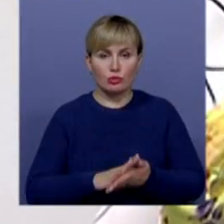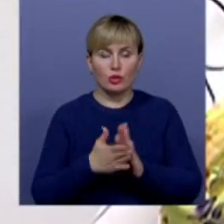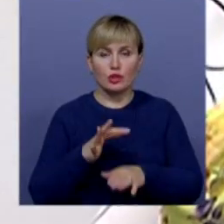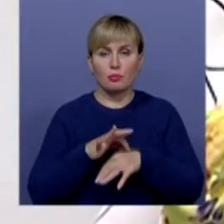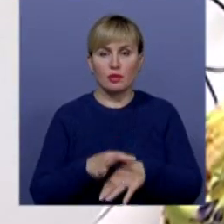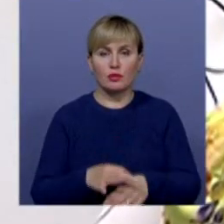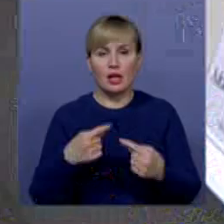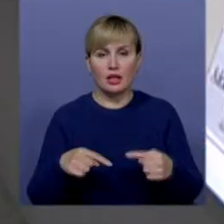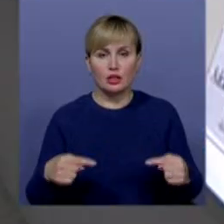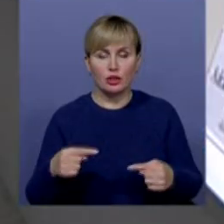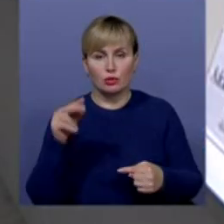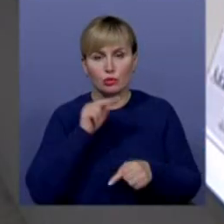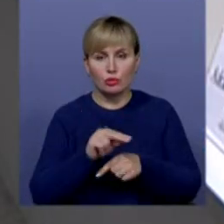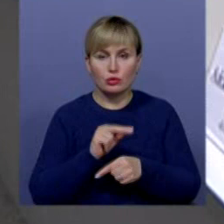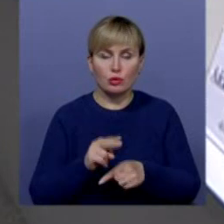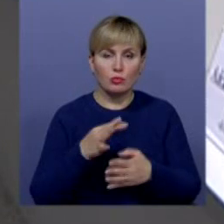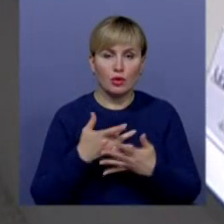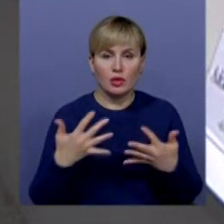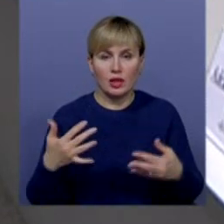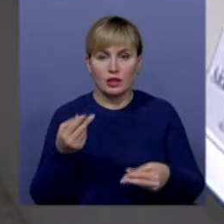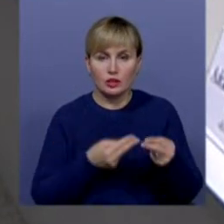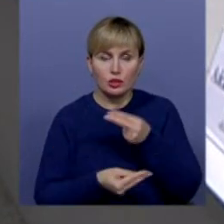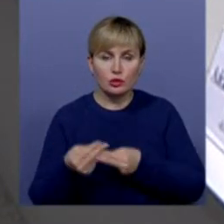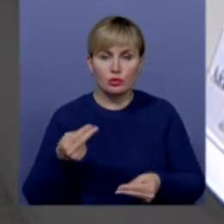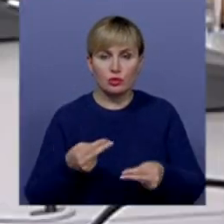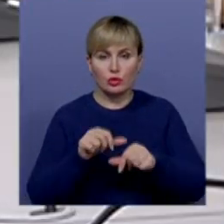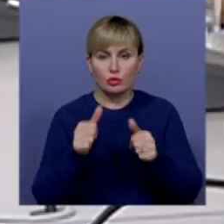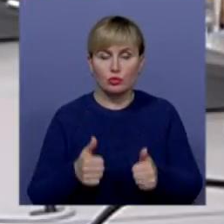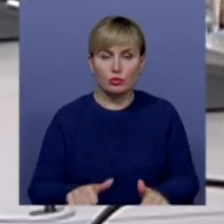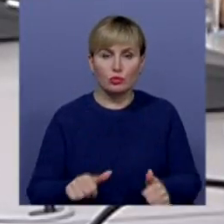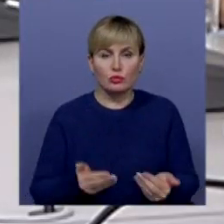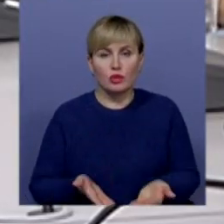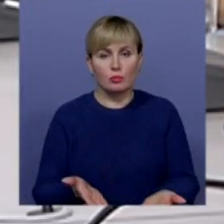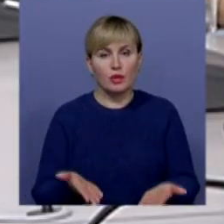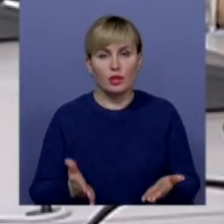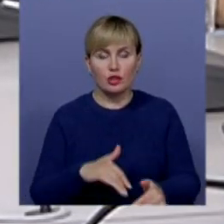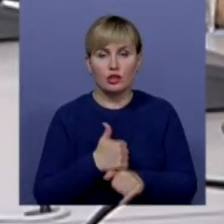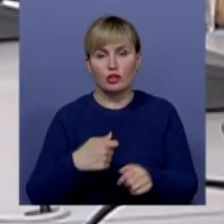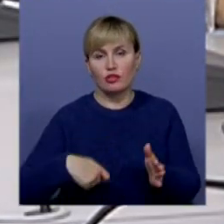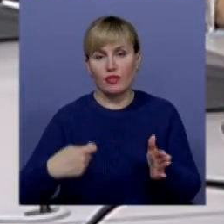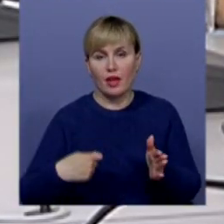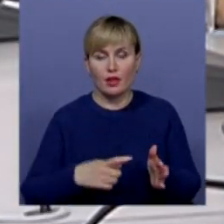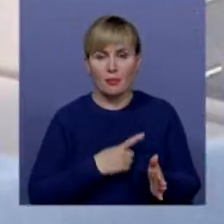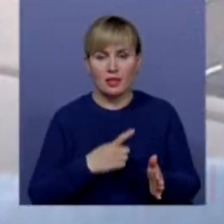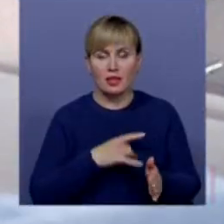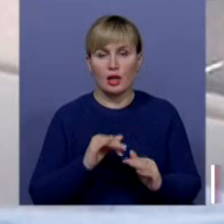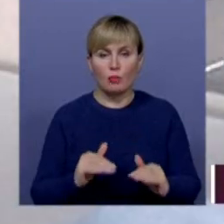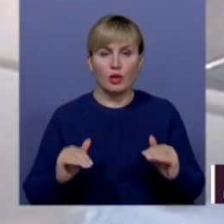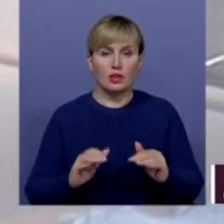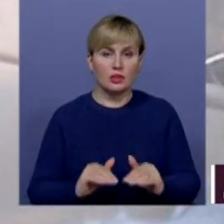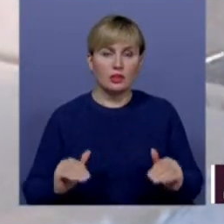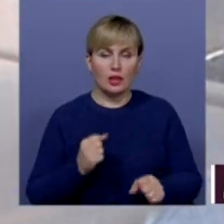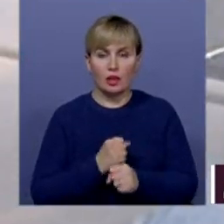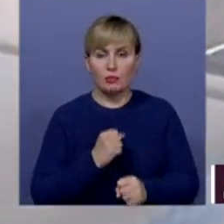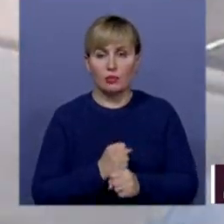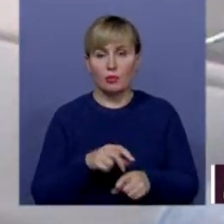проведут различные курсы по декоративно-прикладному искусству, кулинарии, основам швейного мастерства и работе с детьми. Планируется